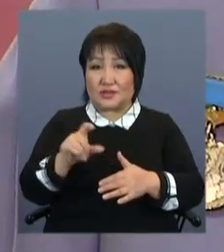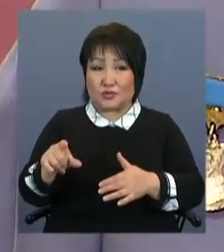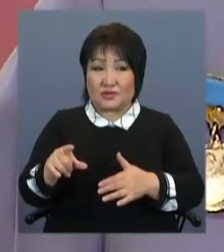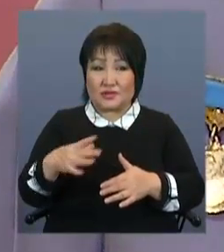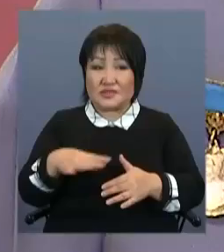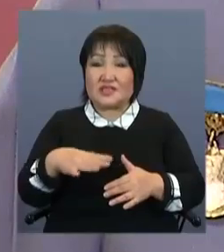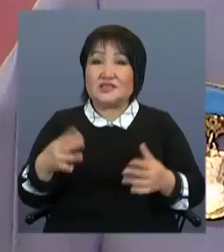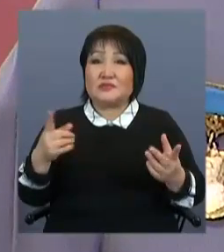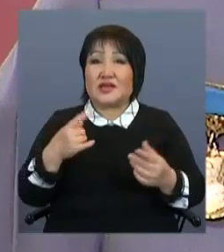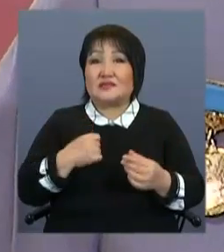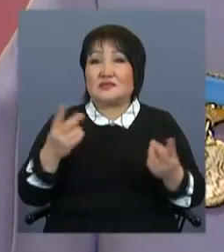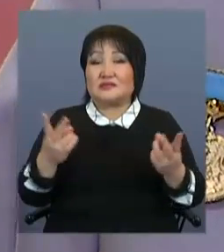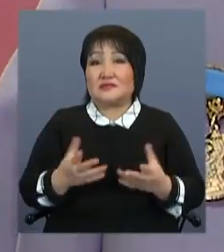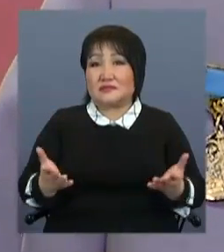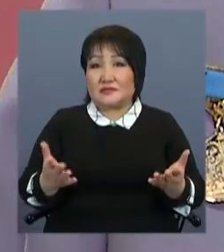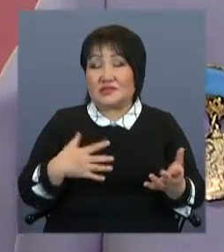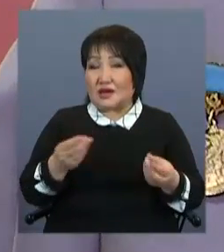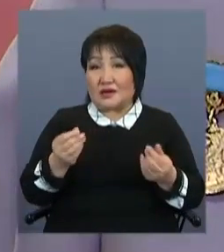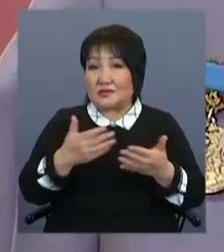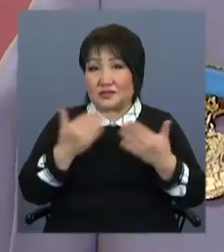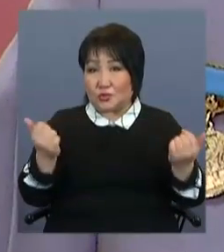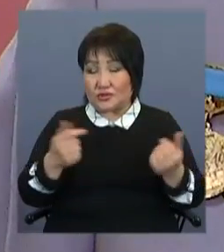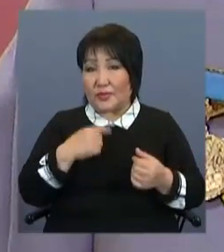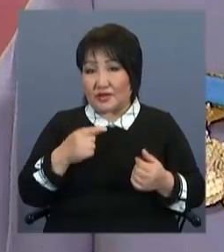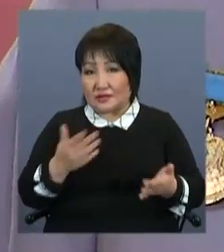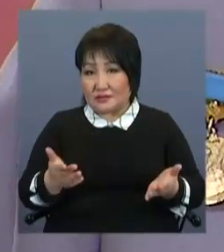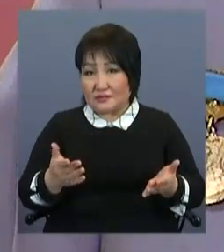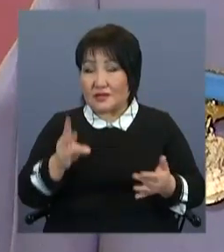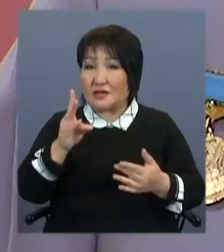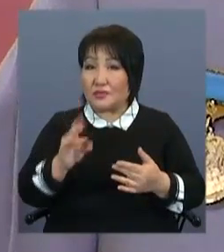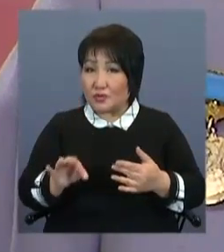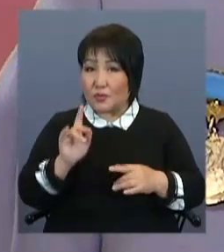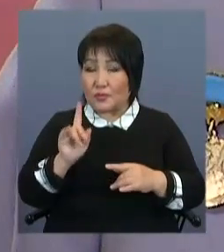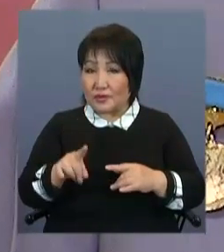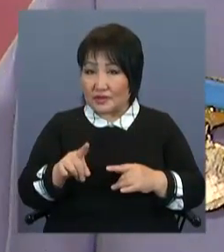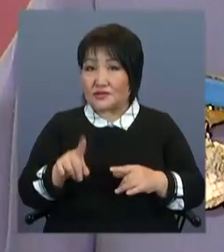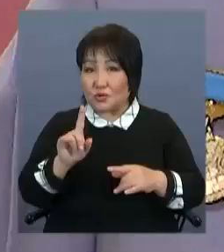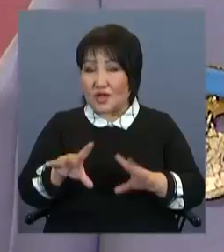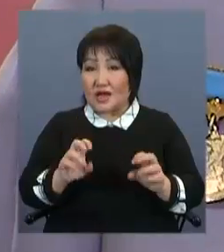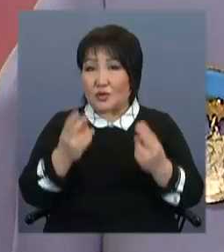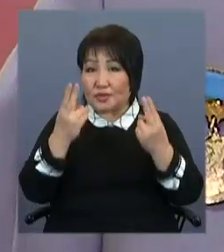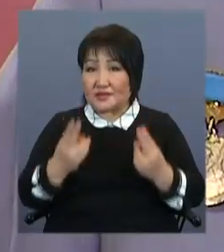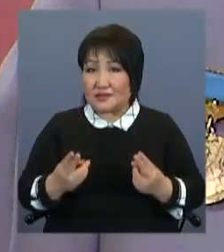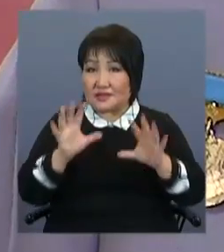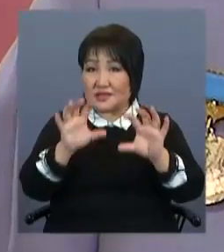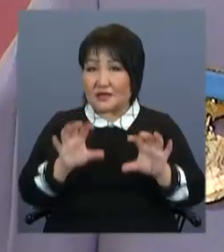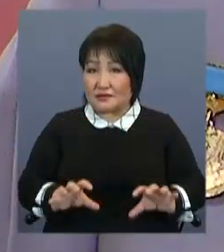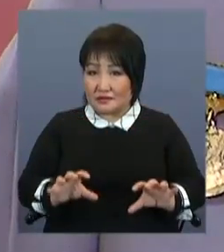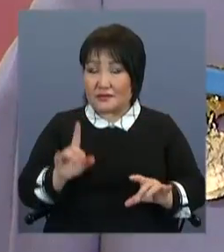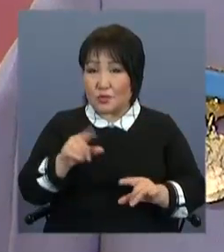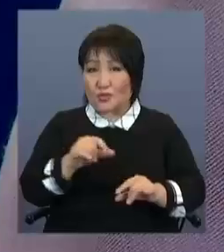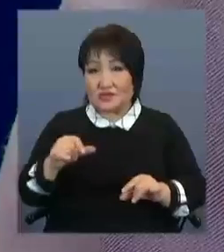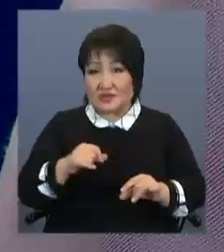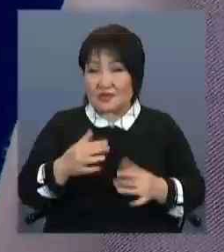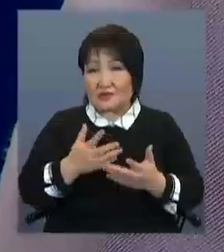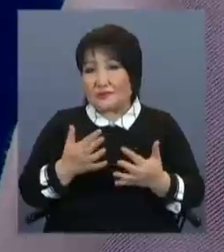қаражат жоқ дегенге дейін келтірді. Ал бірақ сол әлеуметтік заңның өзінде де талай-талай